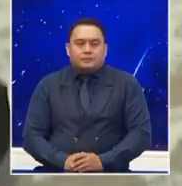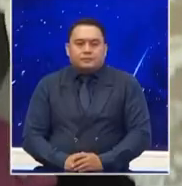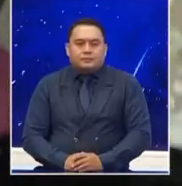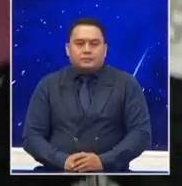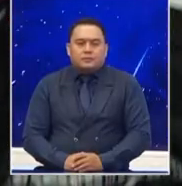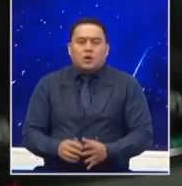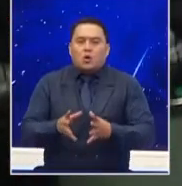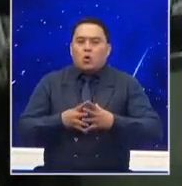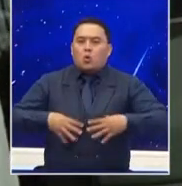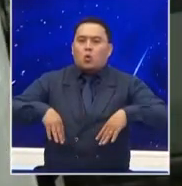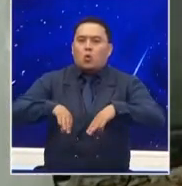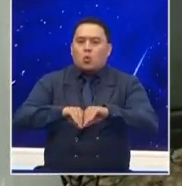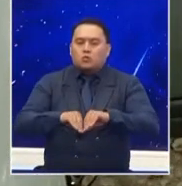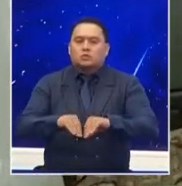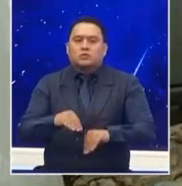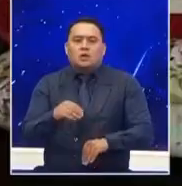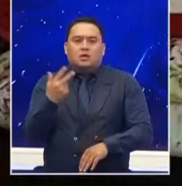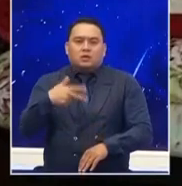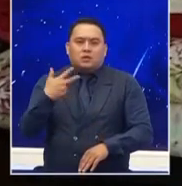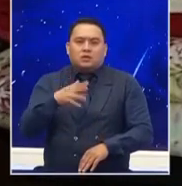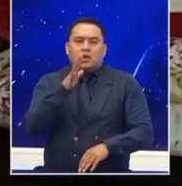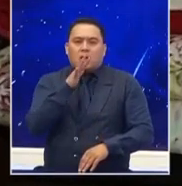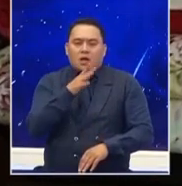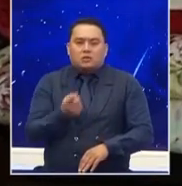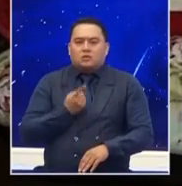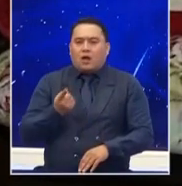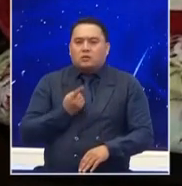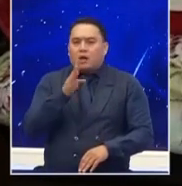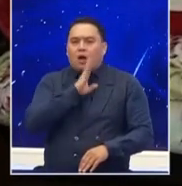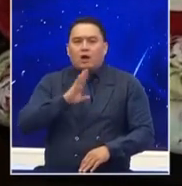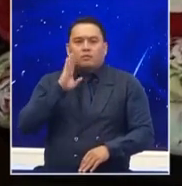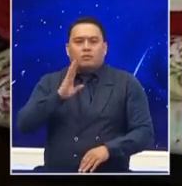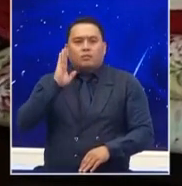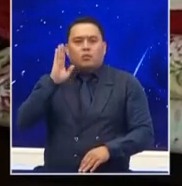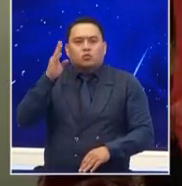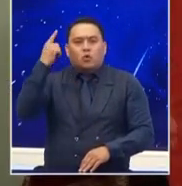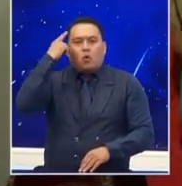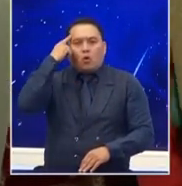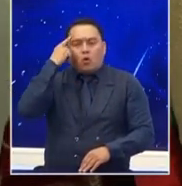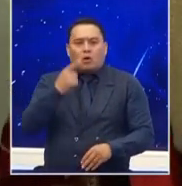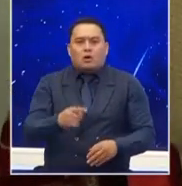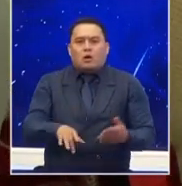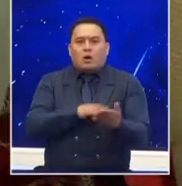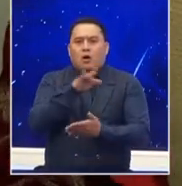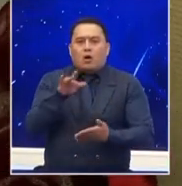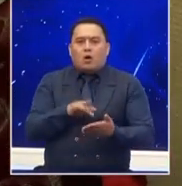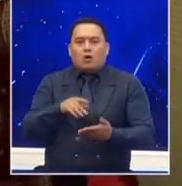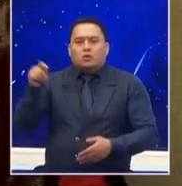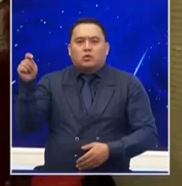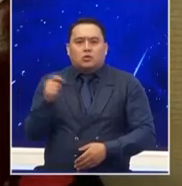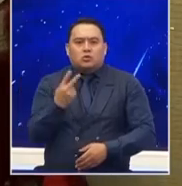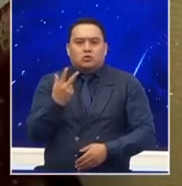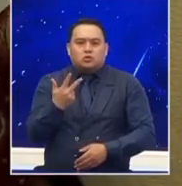Бұл отбасы 30 жылдан бері баспанасы жүрді. Жалғыз баста ана балаларының болашағын ойлап, қалаға қоныс аударыпты. 3 жылдан